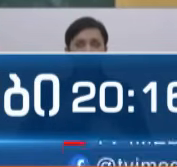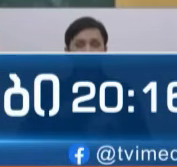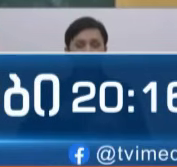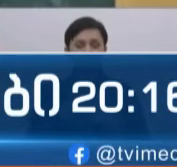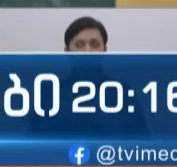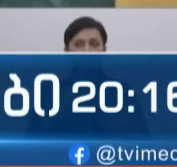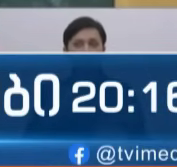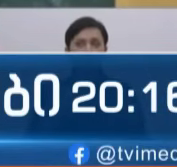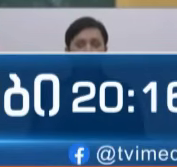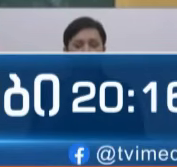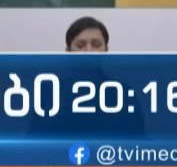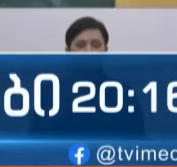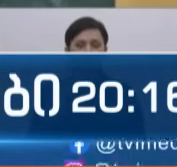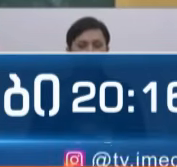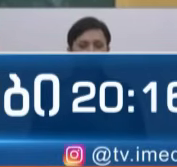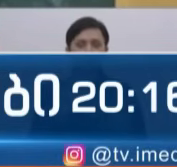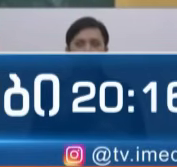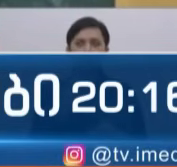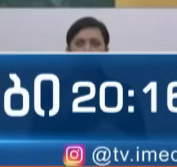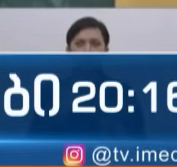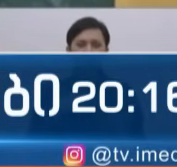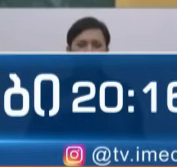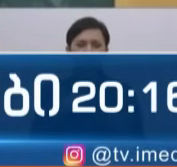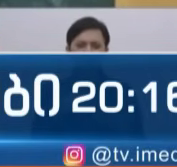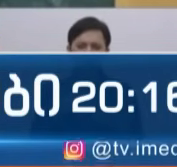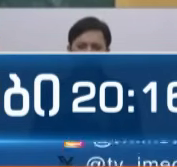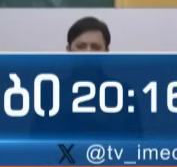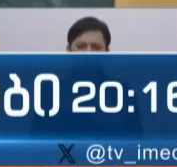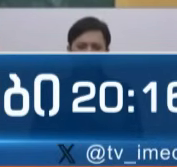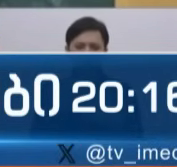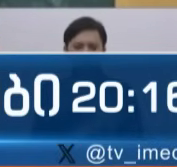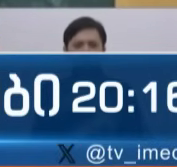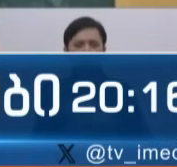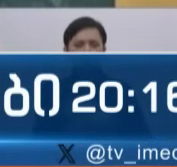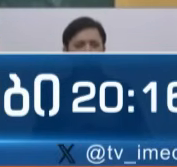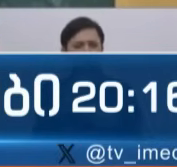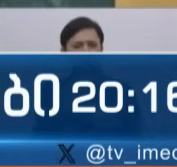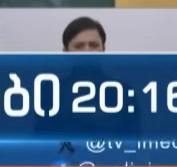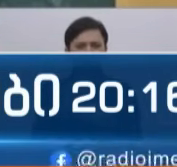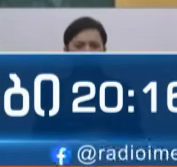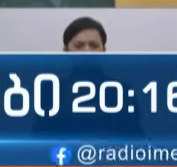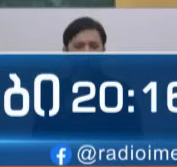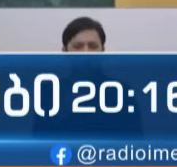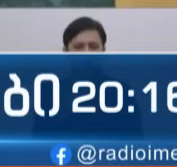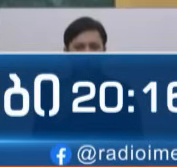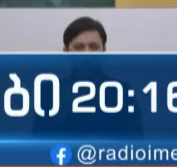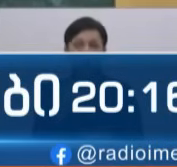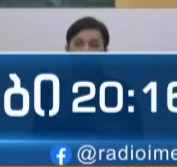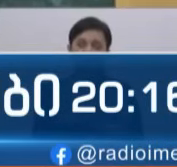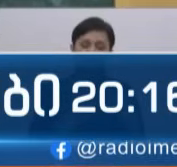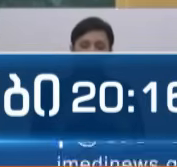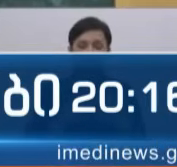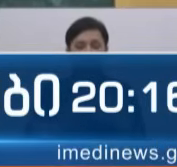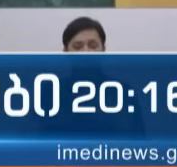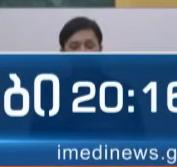სტრუქტურები. Ნულოვანი ტოლერანტობის პოლიტიკა, გადავსებული ციხეები და ქუჩაში დახრეტილი ათეულობით ახალგაზრდა. Ციხეებში თუ ციხეებს